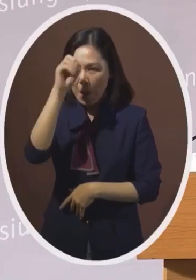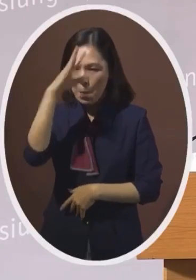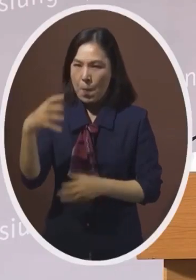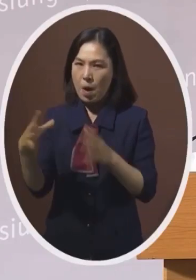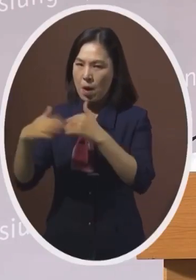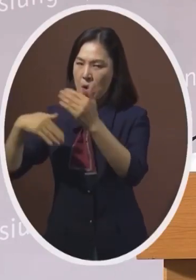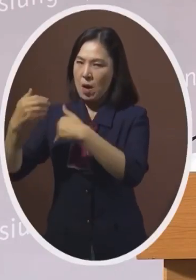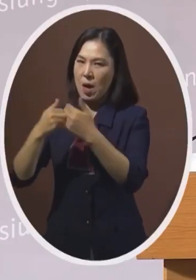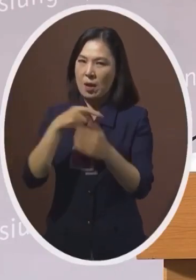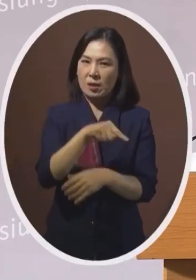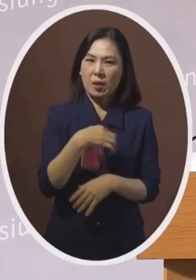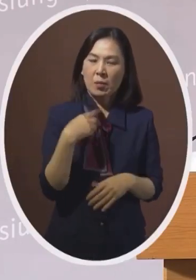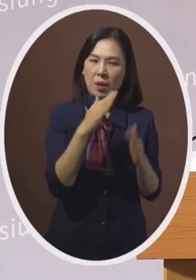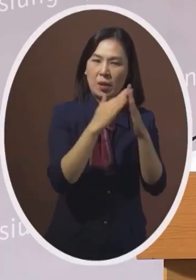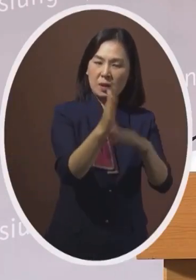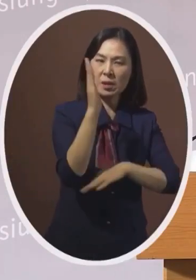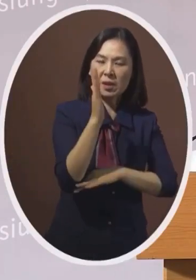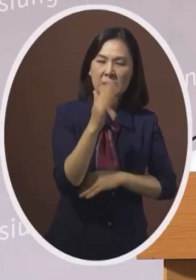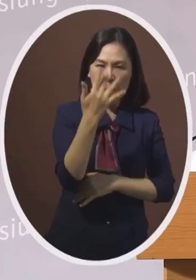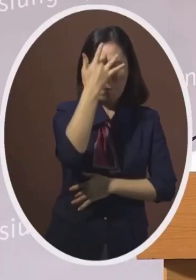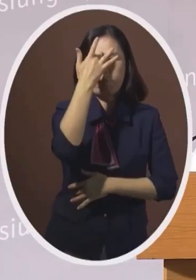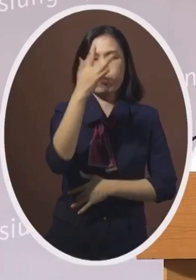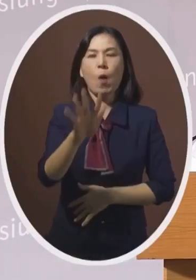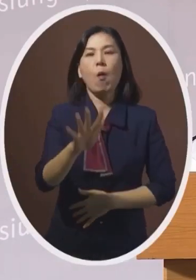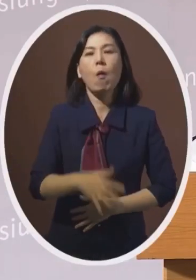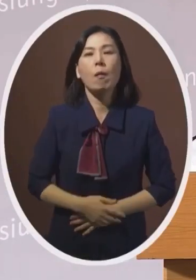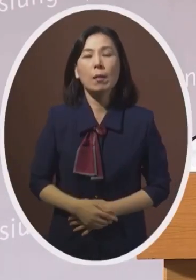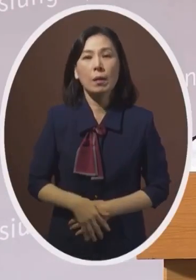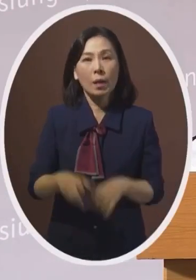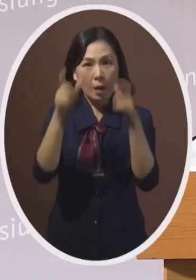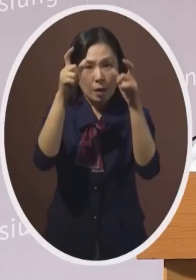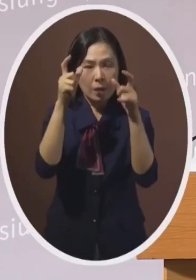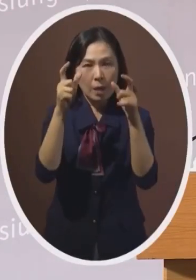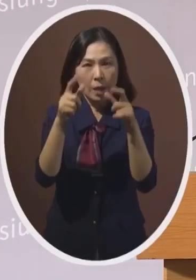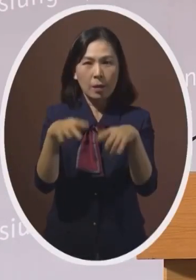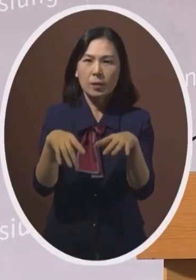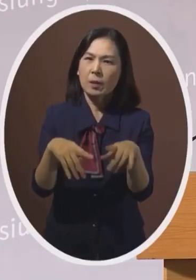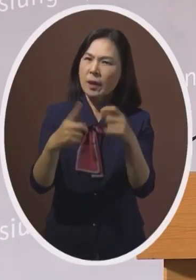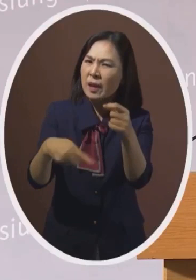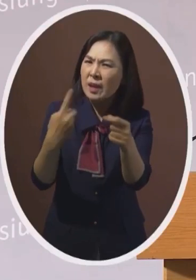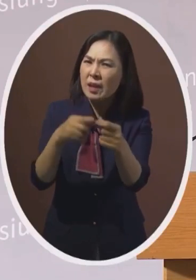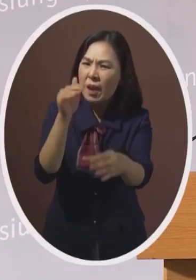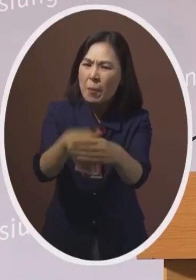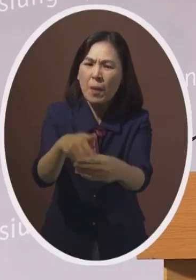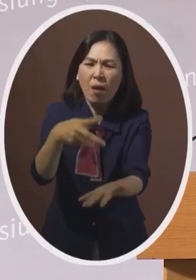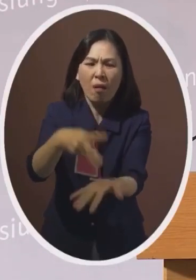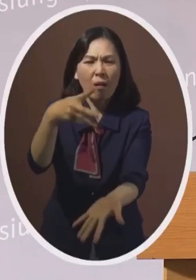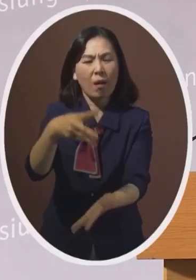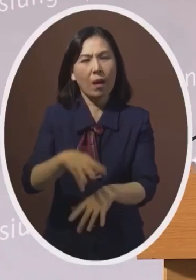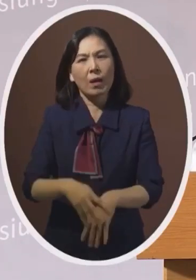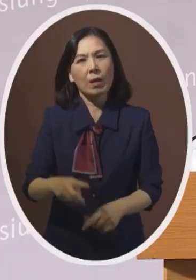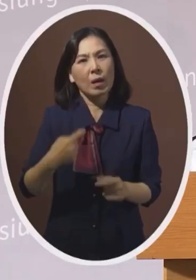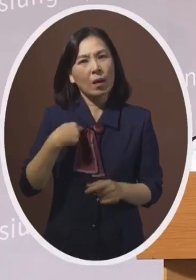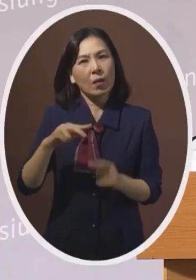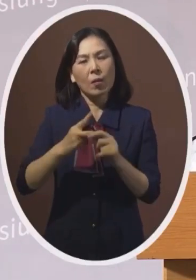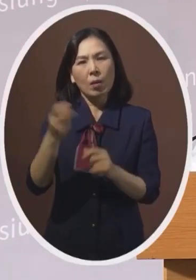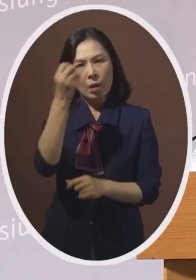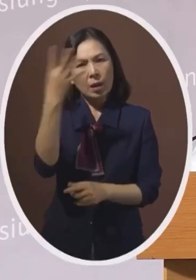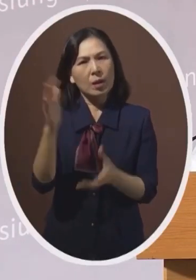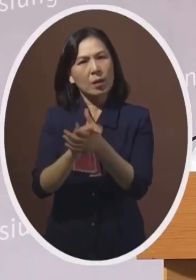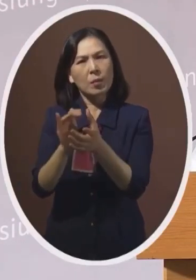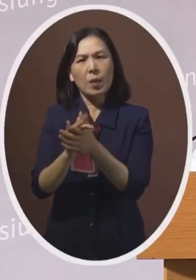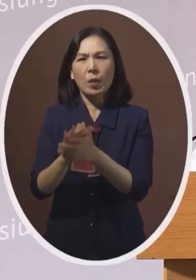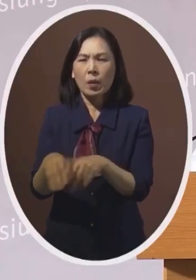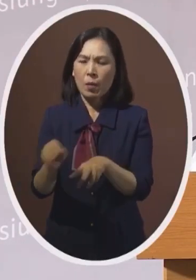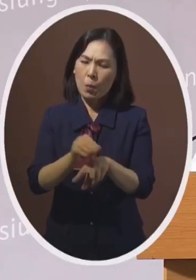政一定会碰上很大的阻力。高雄人一年投3次，我想我跟很多的年轻朋友一样，我们坐高铁